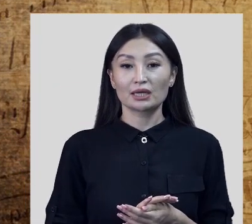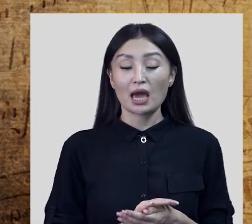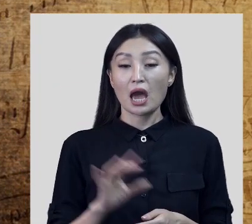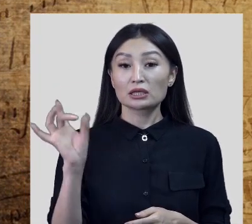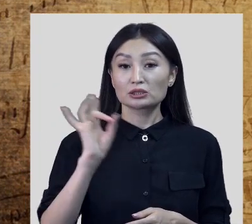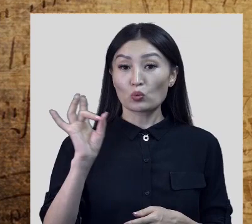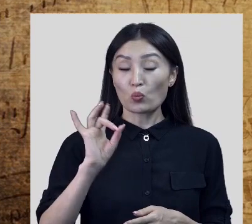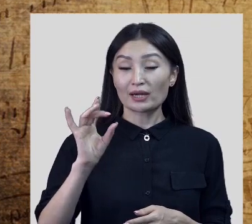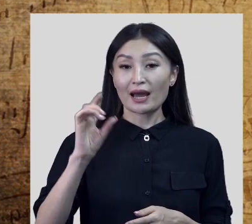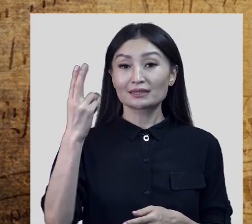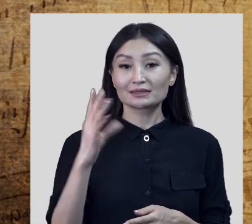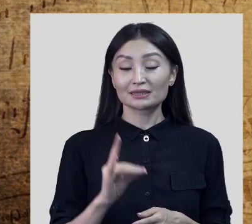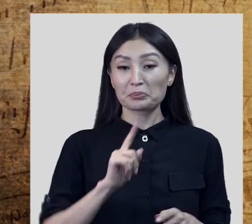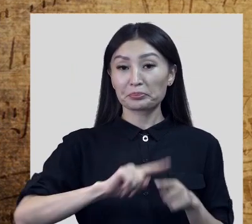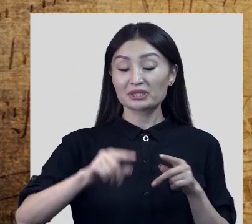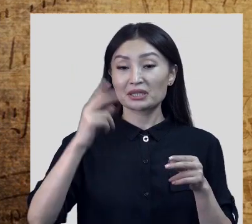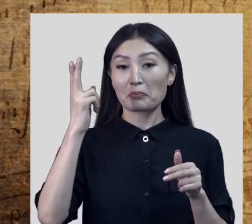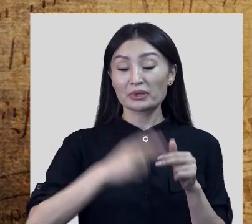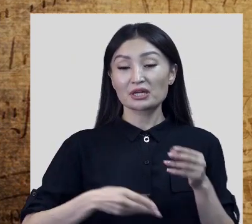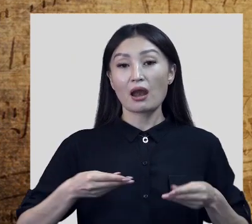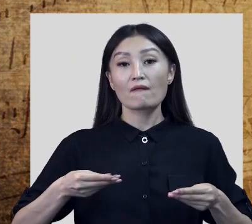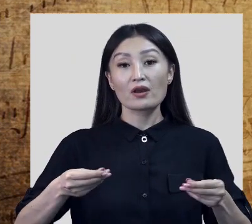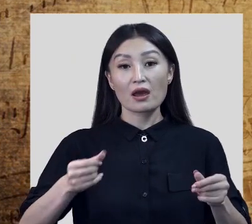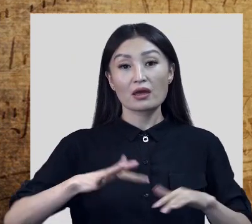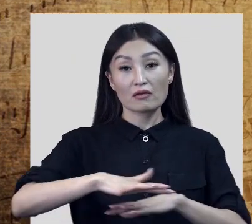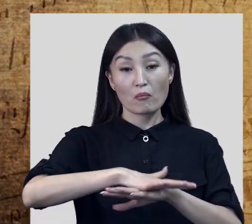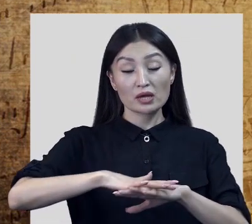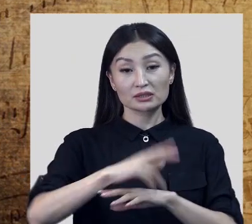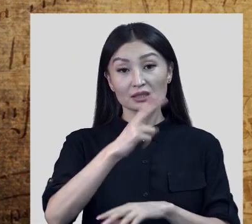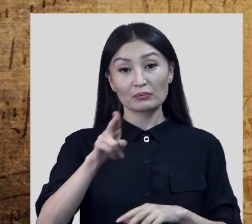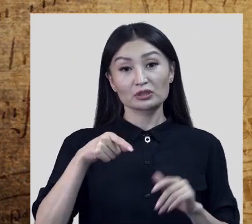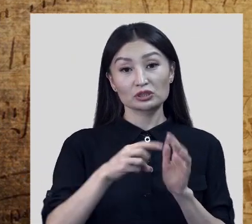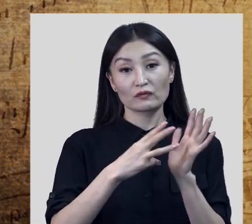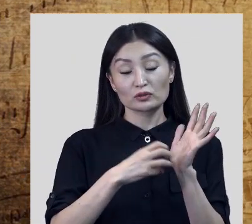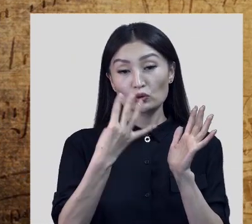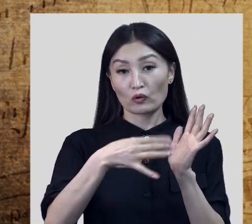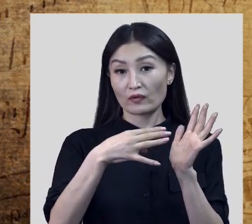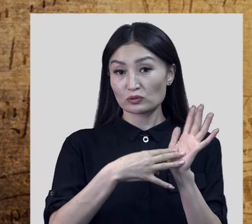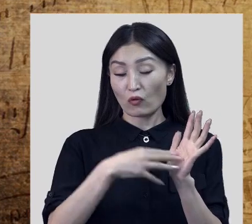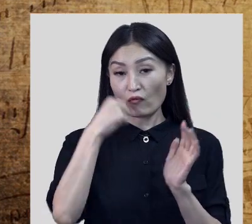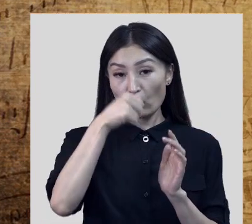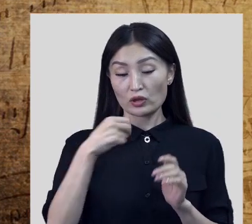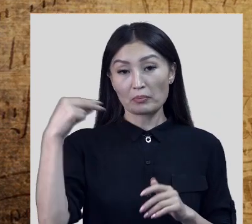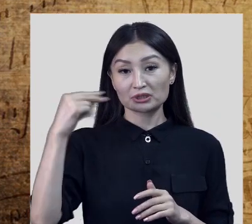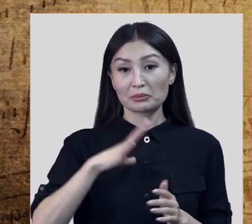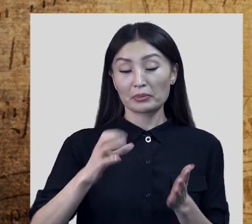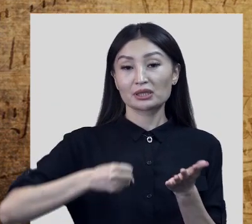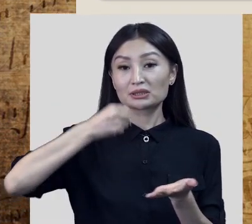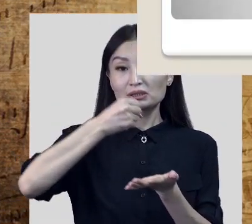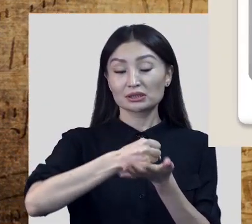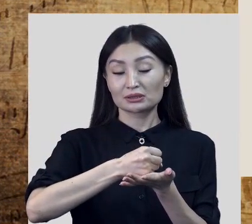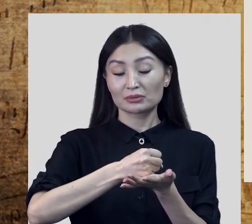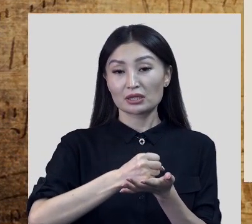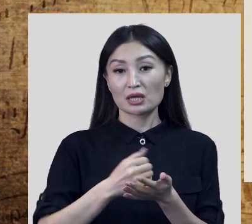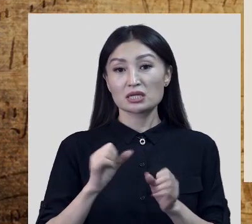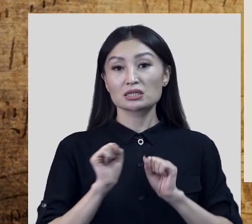республиканцы быстро потеряли влияние в массах в декабре 1848 года президентом был избран сторонник